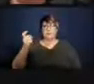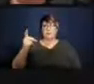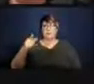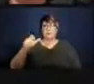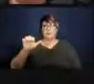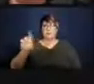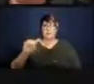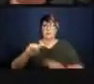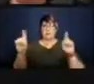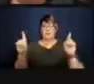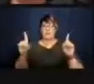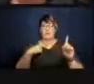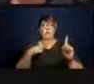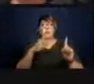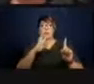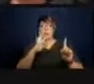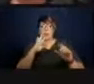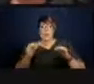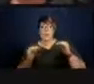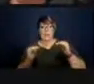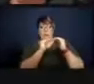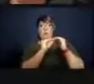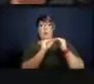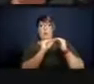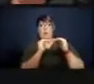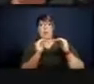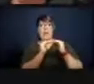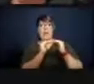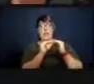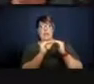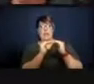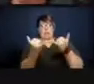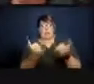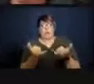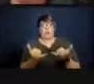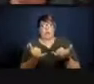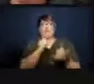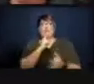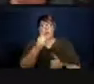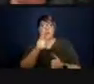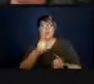kazi mahususi ambayo wangeweza kufanya. Na kwa kufanya hivi